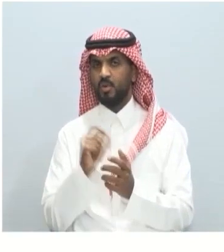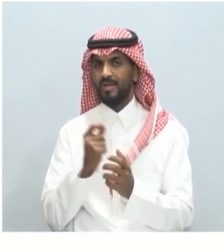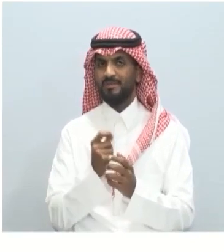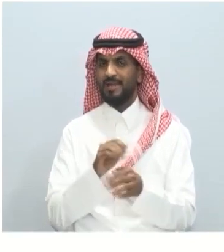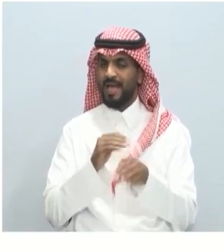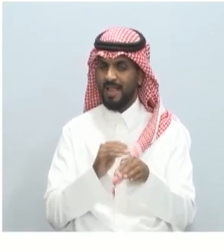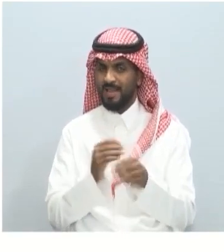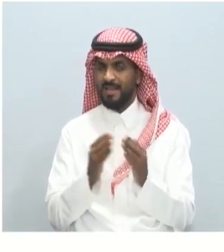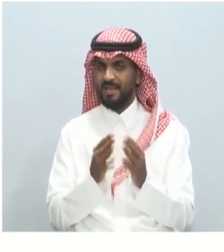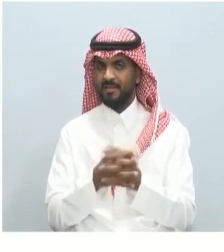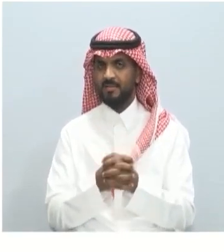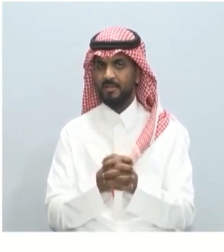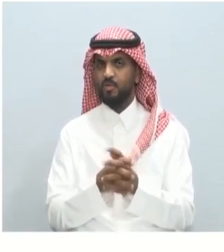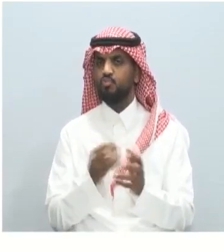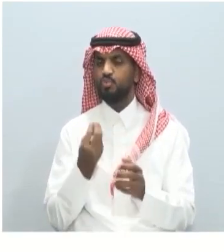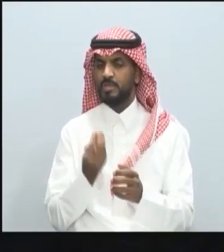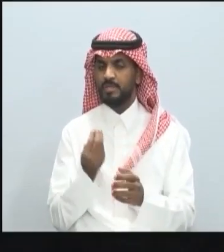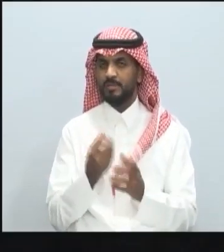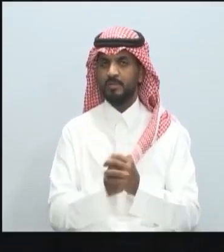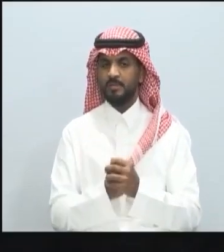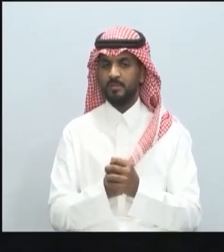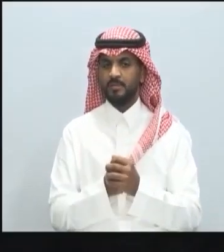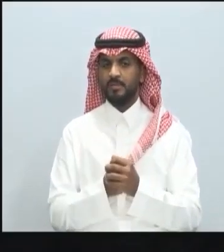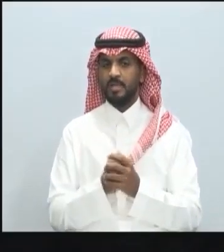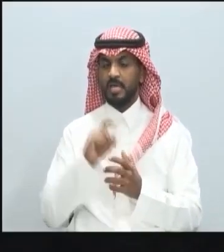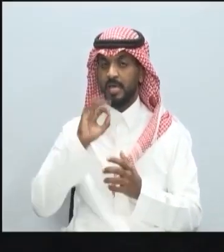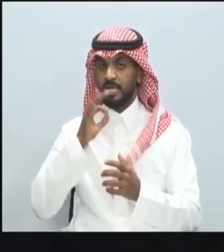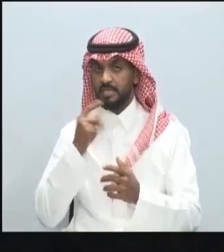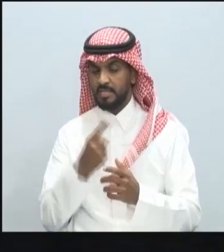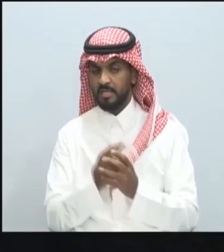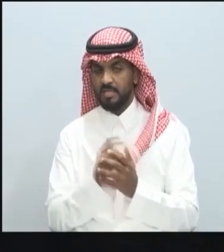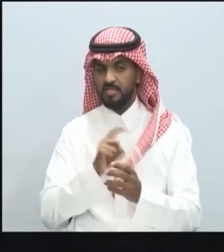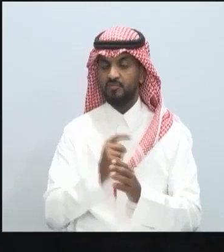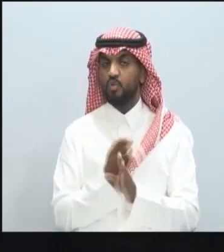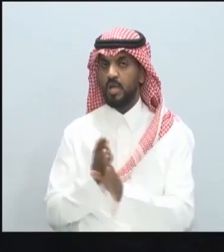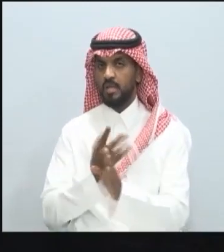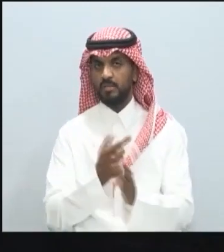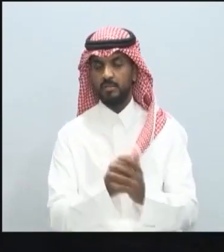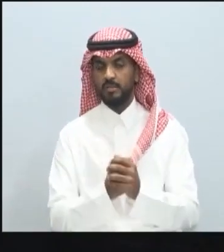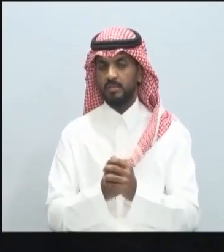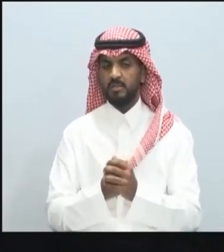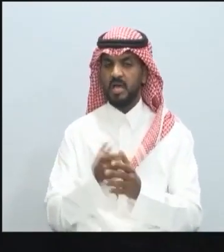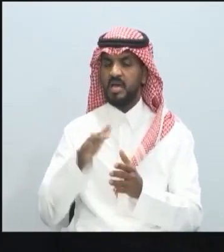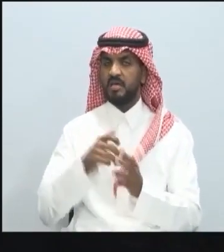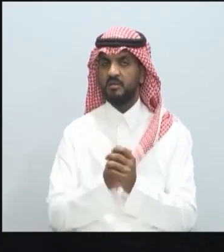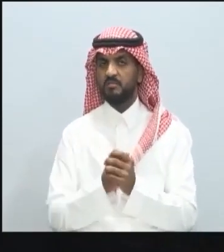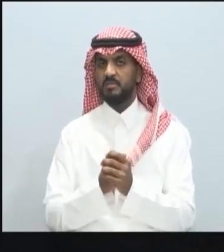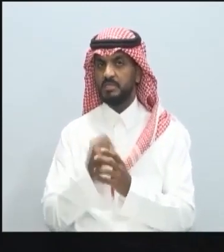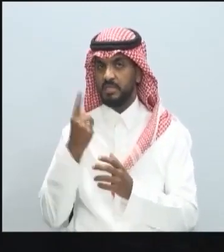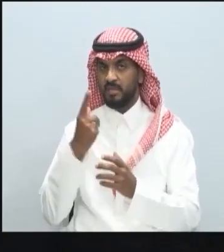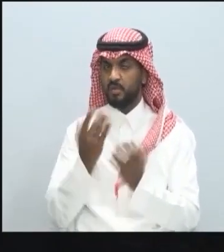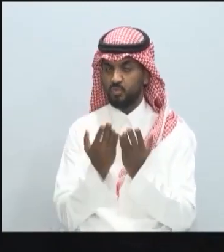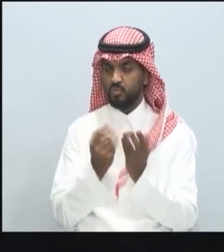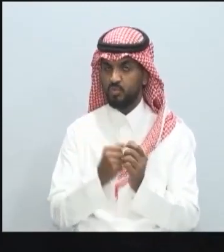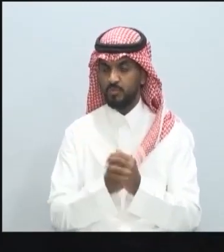الاقل من ذلك او القراءه المتانيه وطبعا هنا قلنا القراءه السريعه ليست في كل حالات احيان مثلا في مواضع الاستذكار الدروس